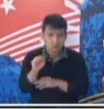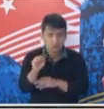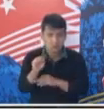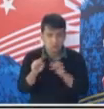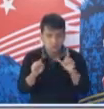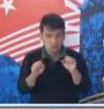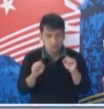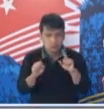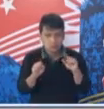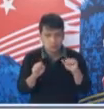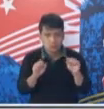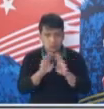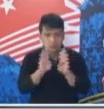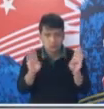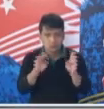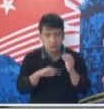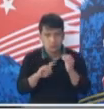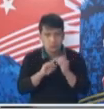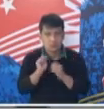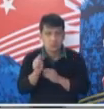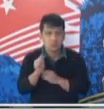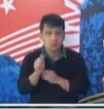Lisa.